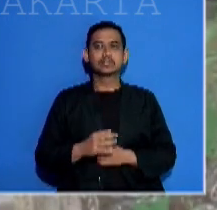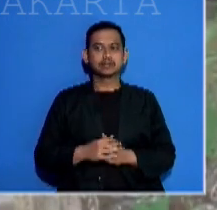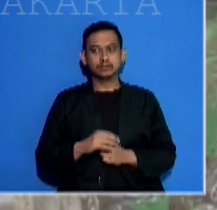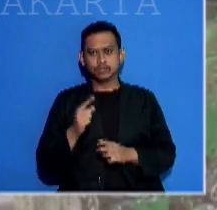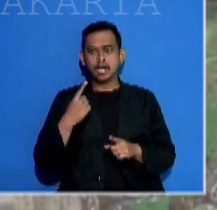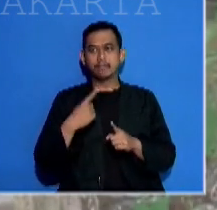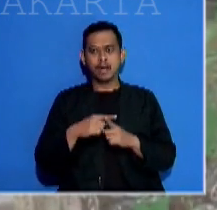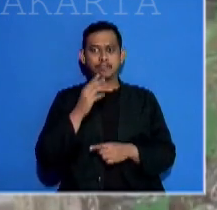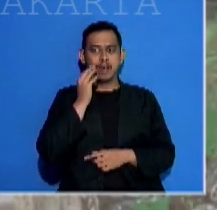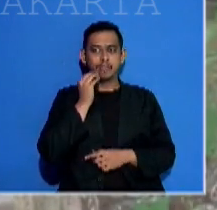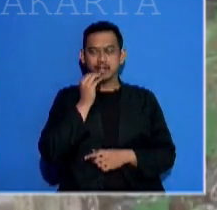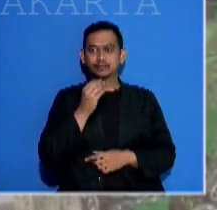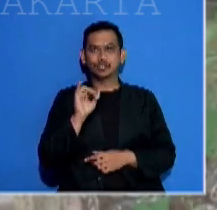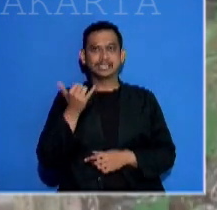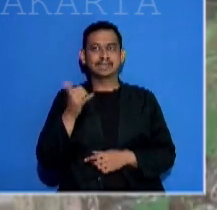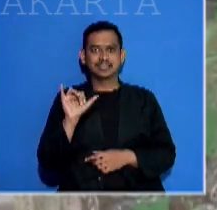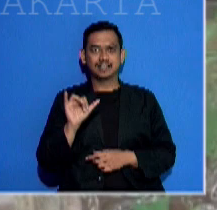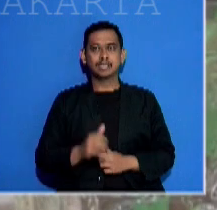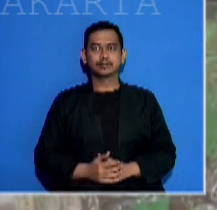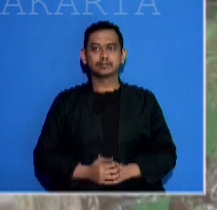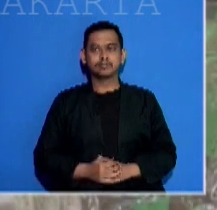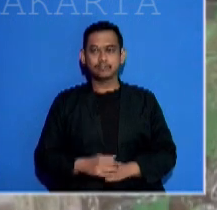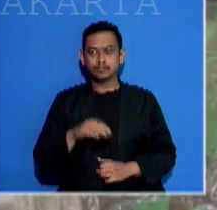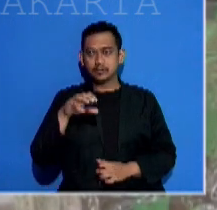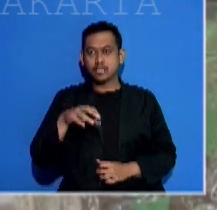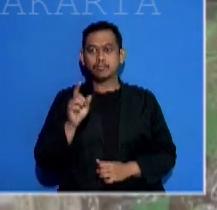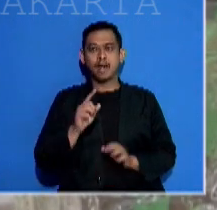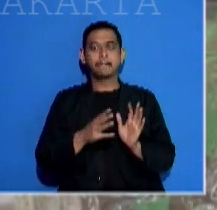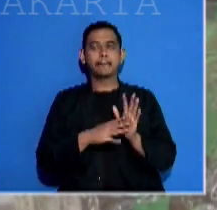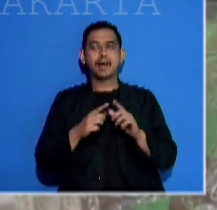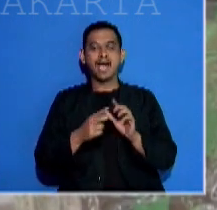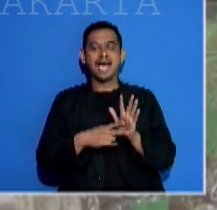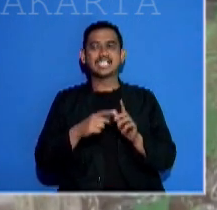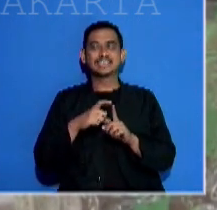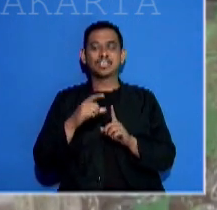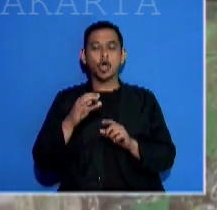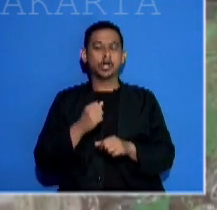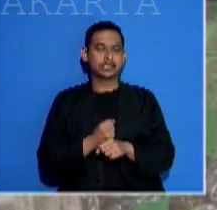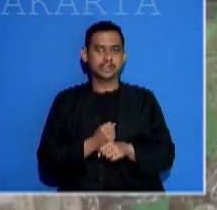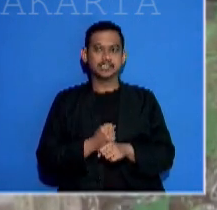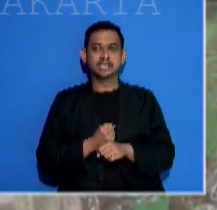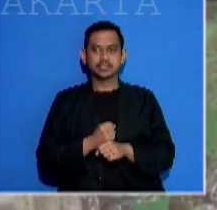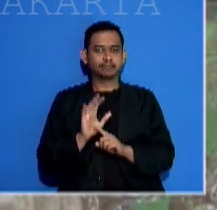di Jogja. Jangan lupa, lokasinya ada di Manding, Bantul, Daerah Istimewa, Yogyakarta.